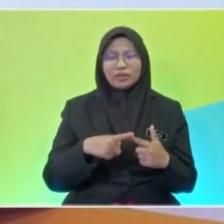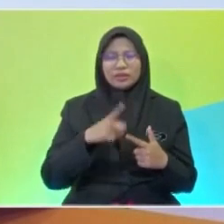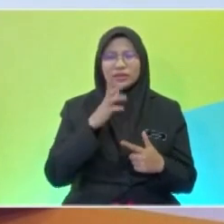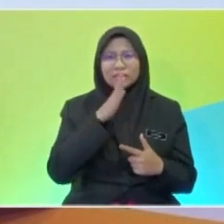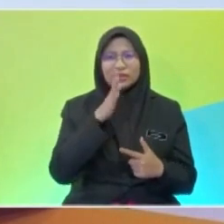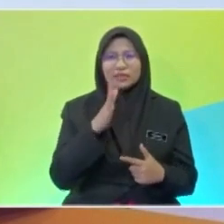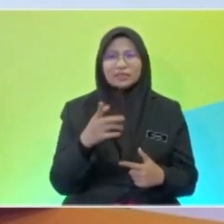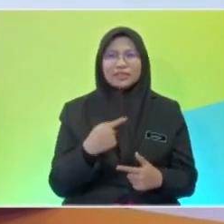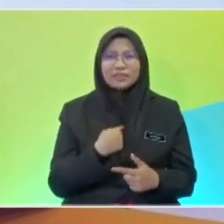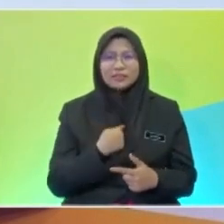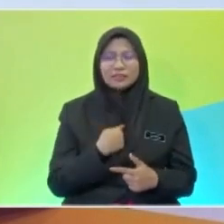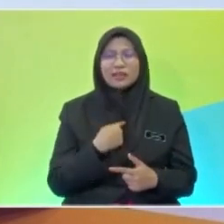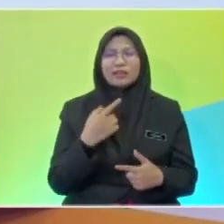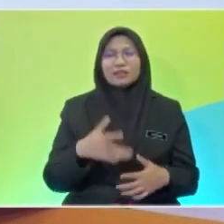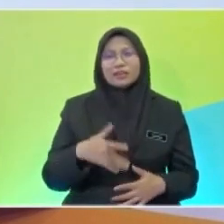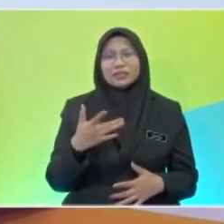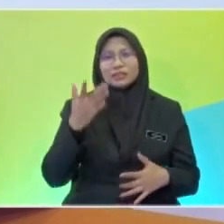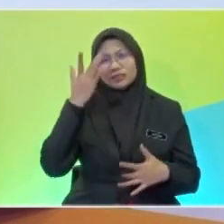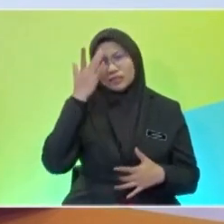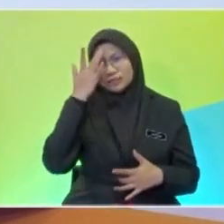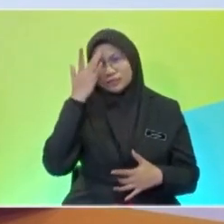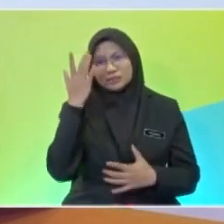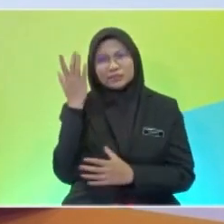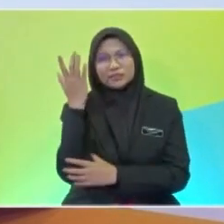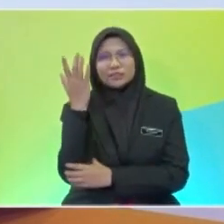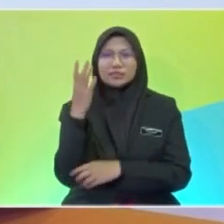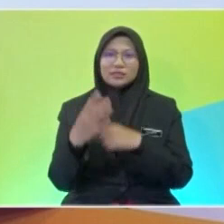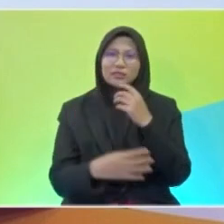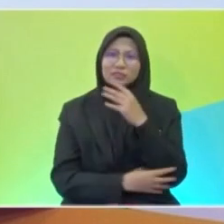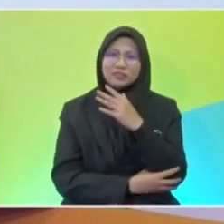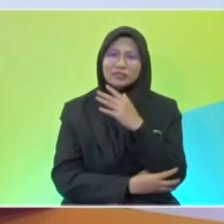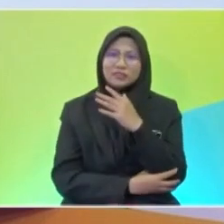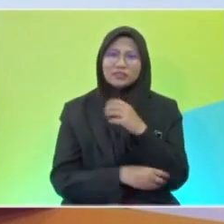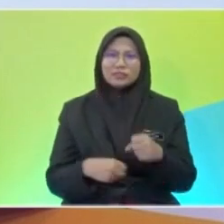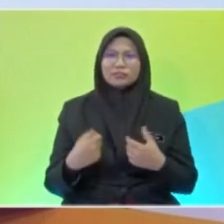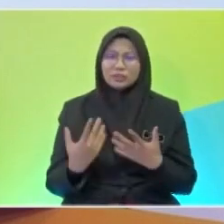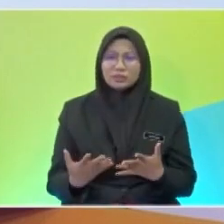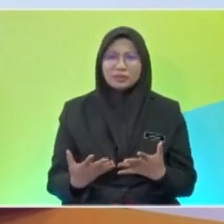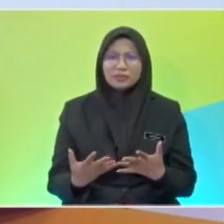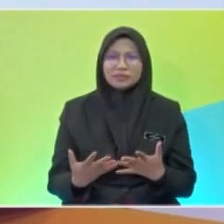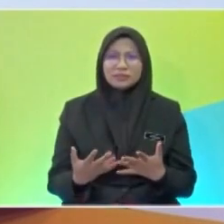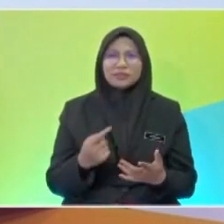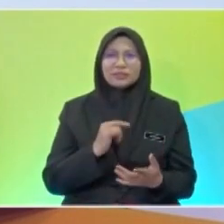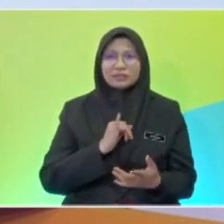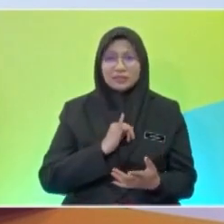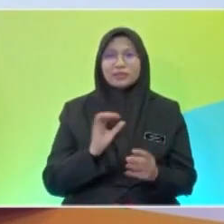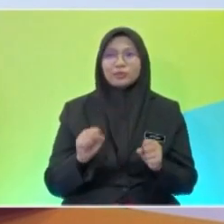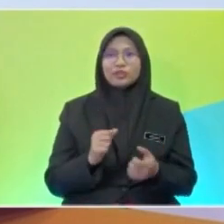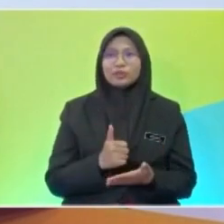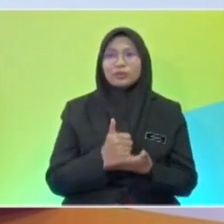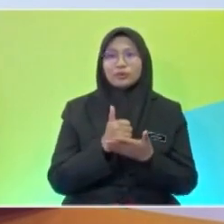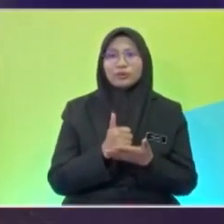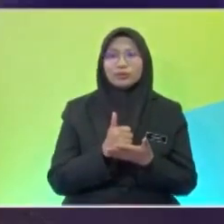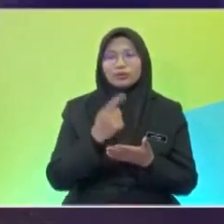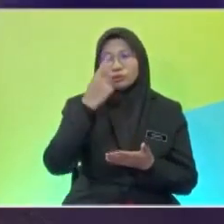ketidakserisaan setiap hari itu kan agaknya apa yang kita lakukan jika untuk membantu mereka mungkin untuk mengurangkan masalah sakit